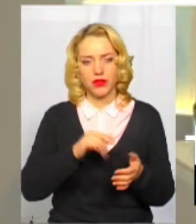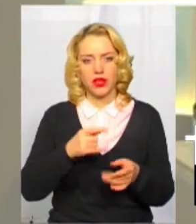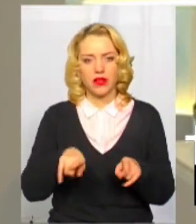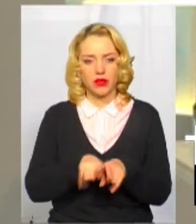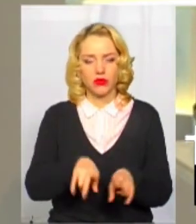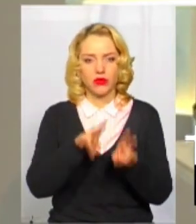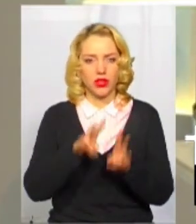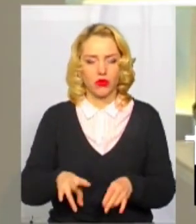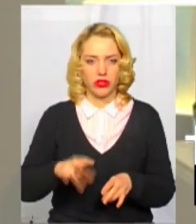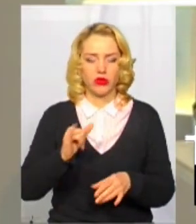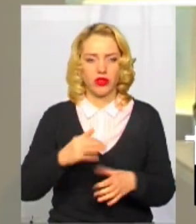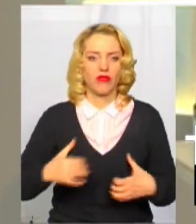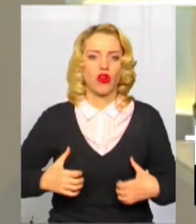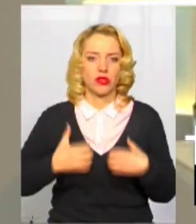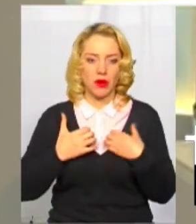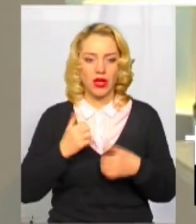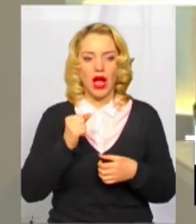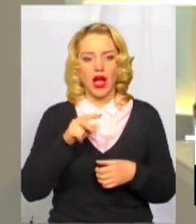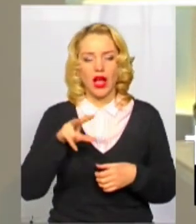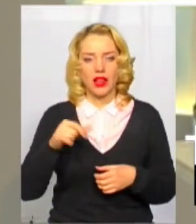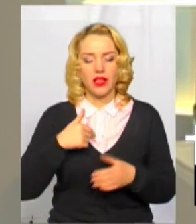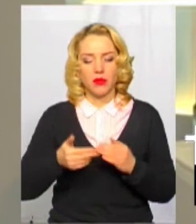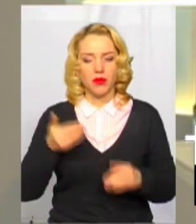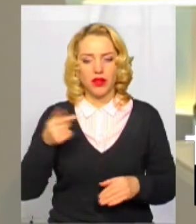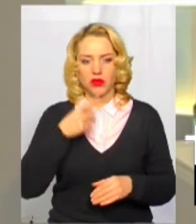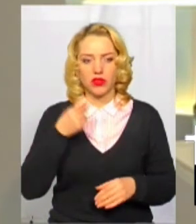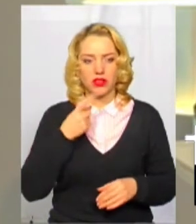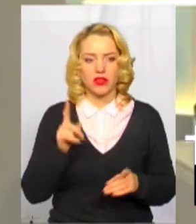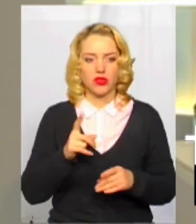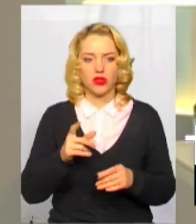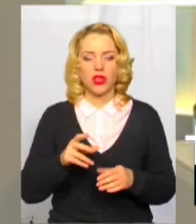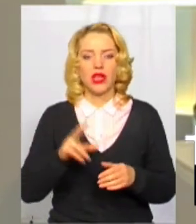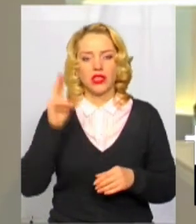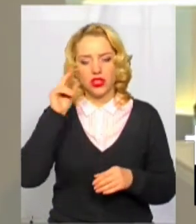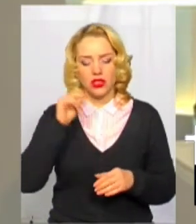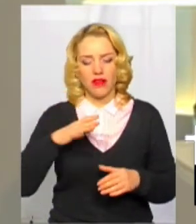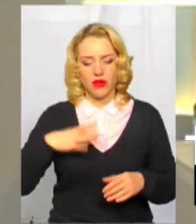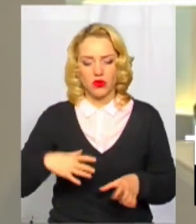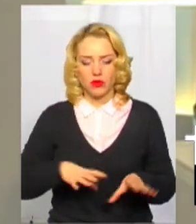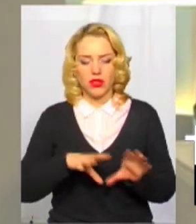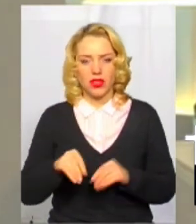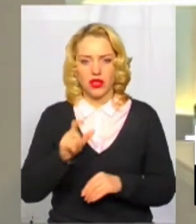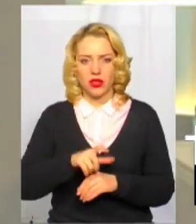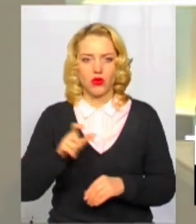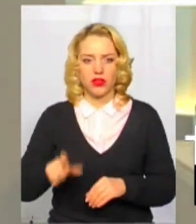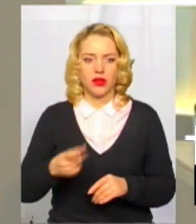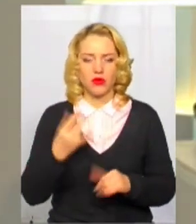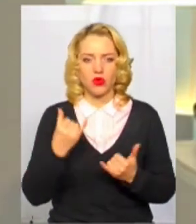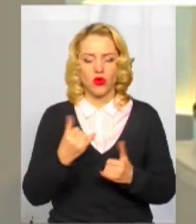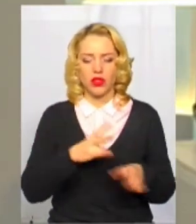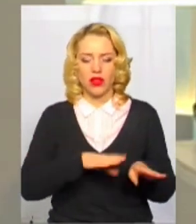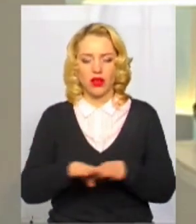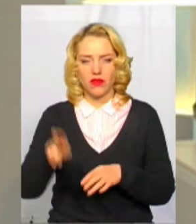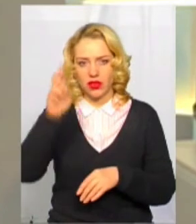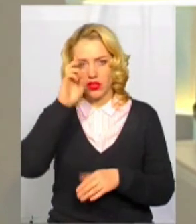трагедію і кошмар. Але я сказала попередньо, що із числа вимушених переселених осіб сьогодні на рівні держави